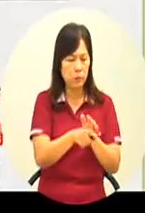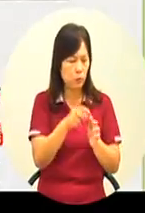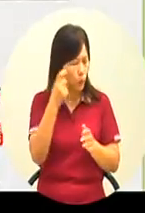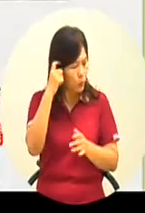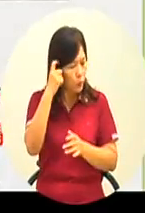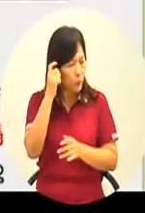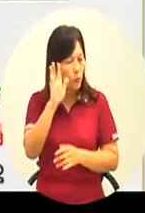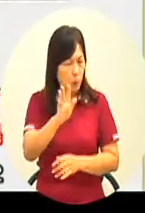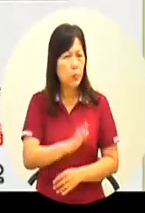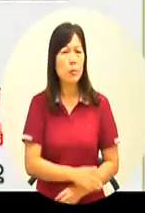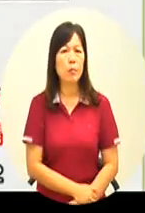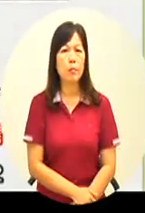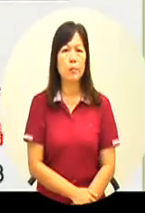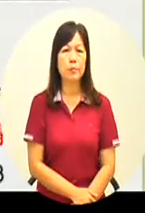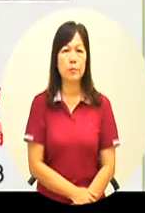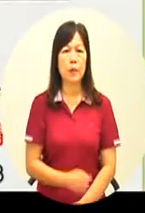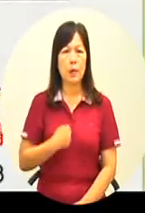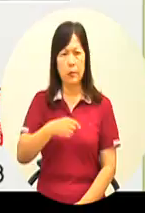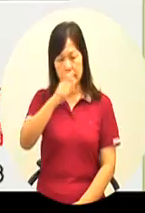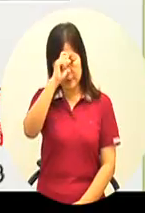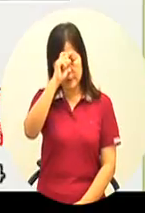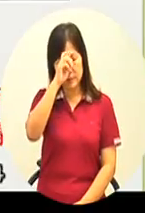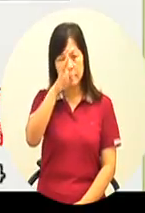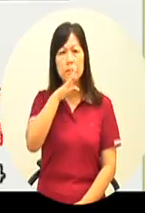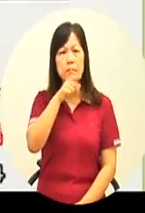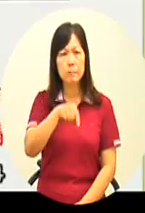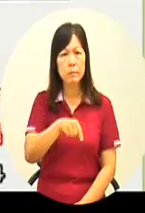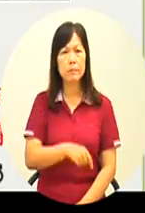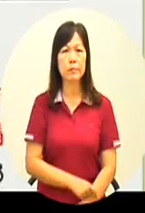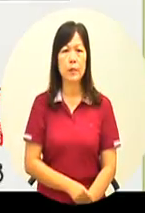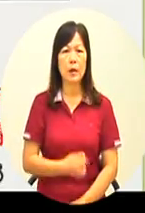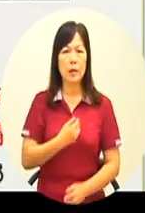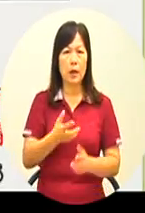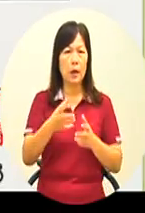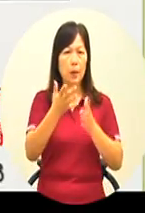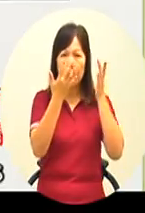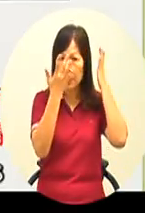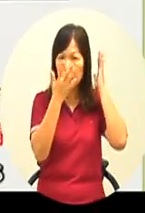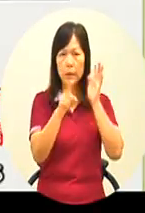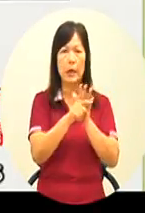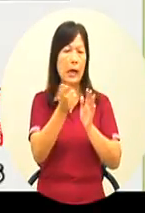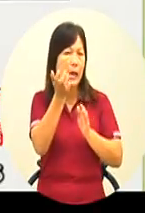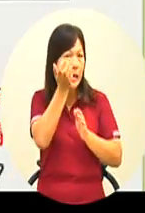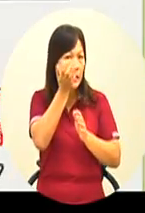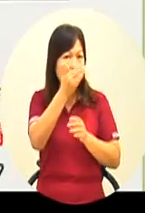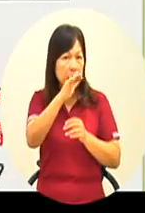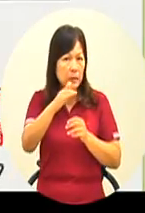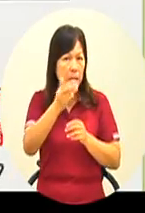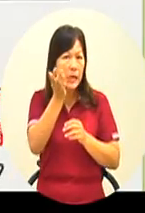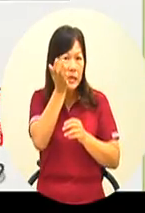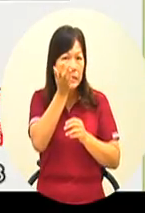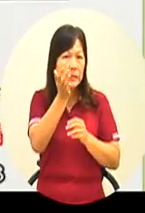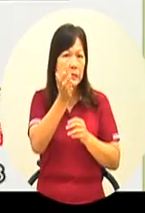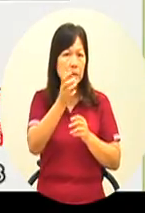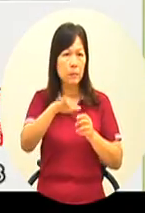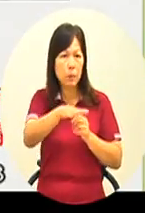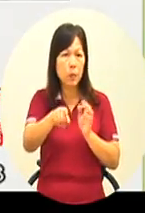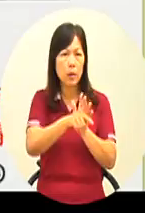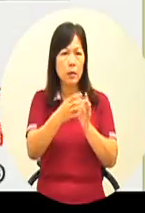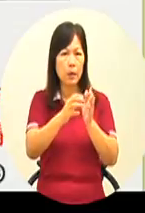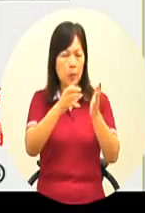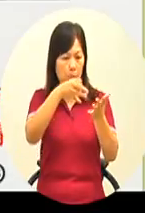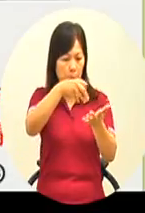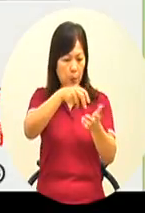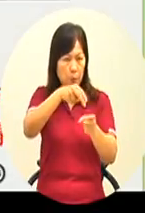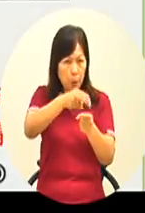思，本席也建议的点点哈，就是讲设置玻璃哈，或是石面上的可以刻字的墙面，上